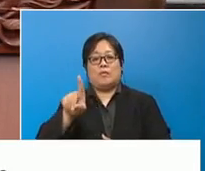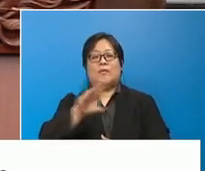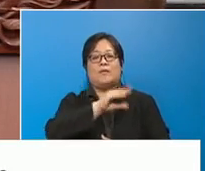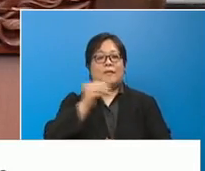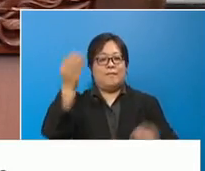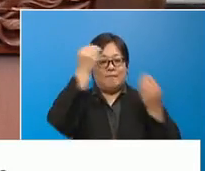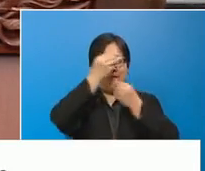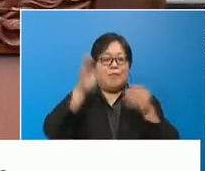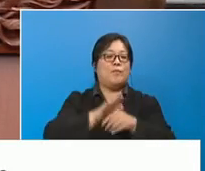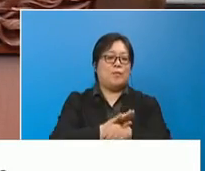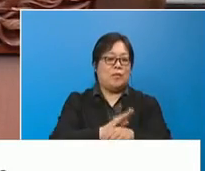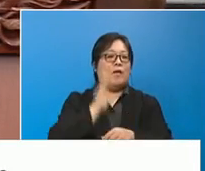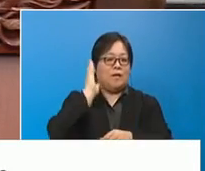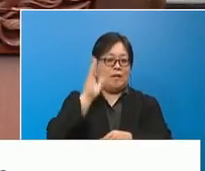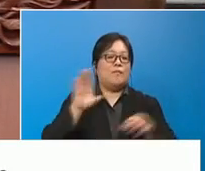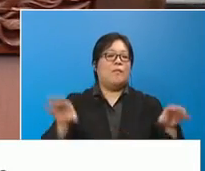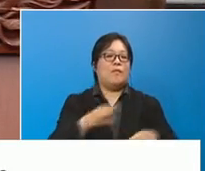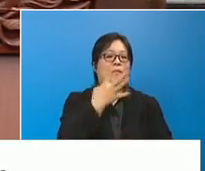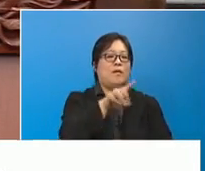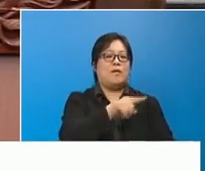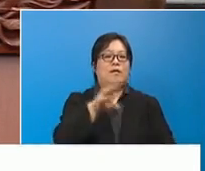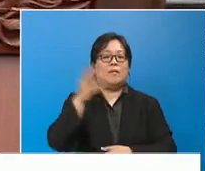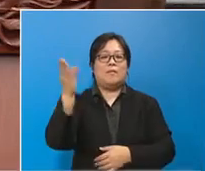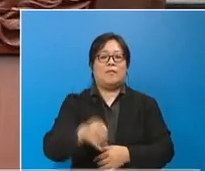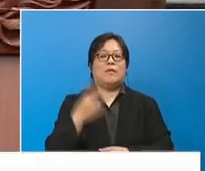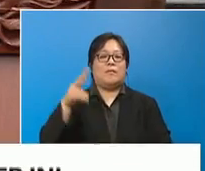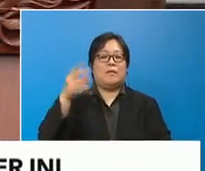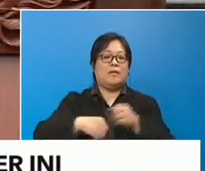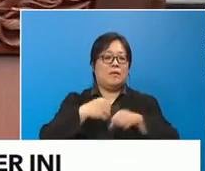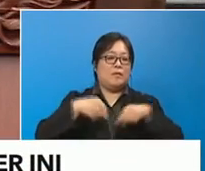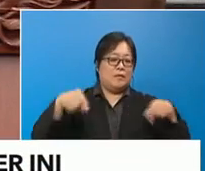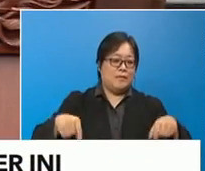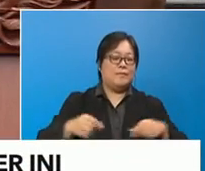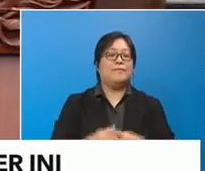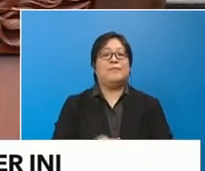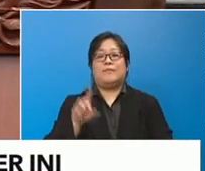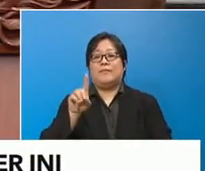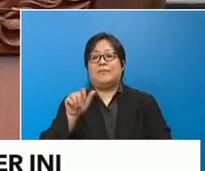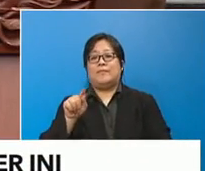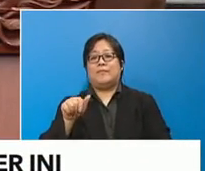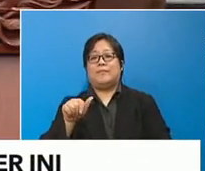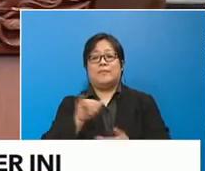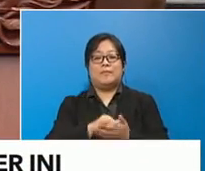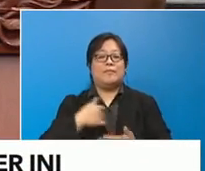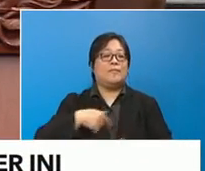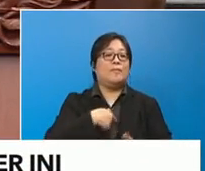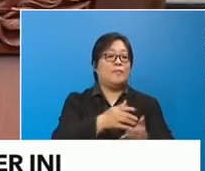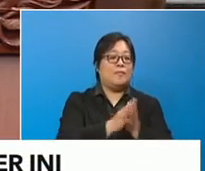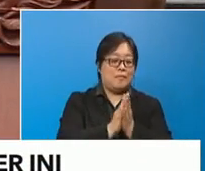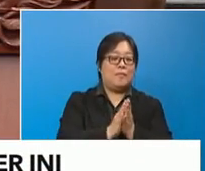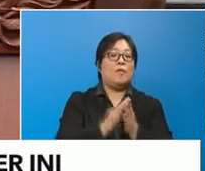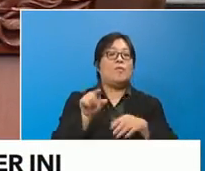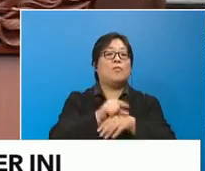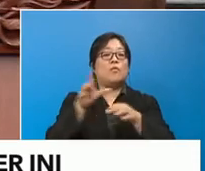penuh akan diadakan pada 14 15 dan 16 Des pada tahun ini kata itu item menyuruh pada pembunuh Munir